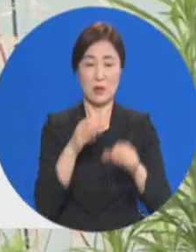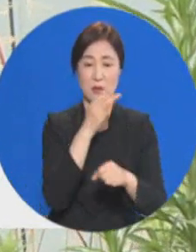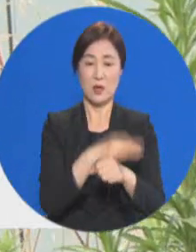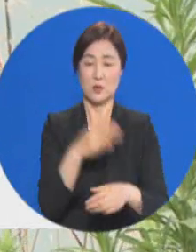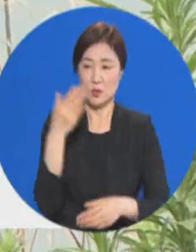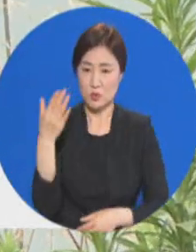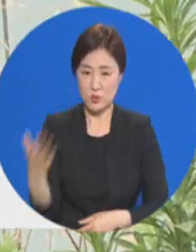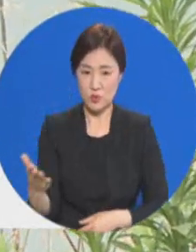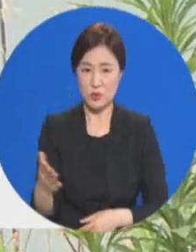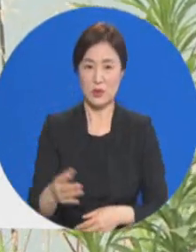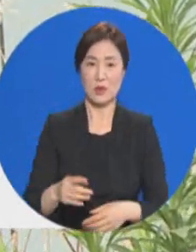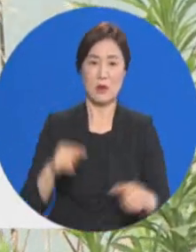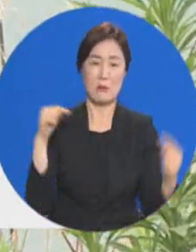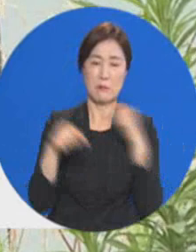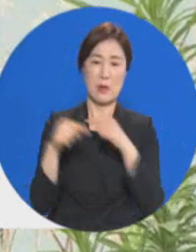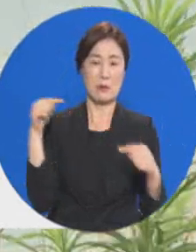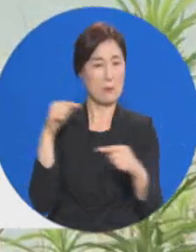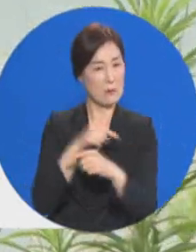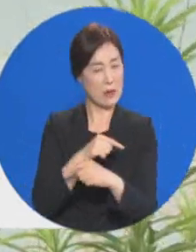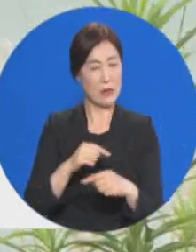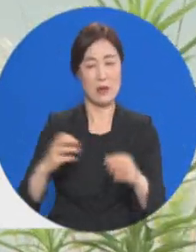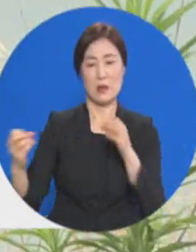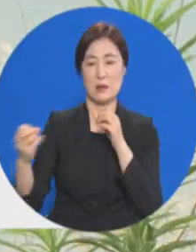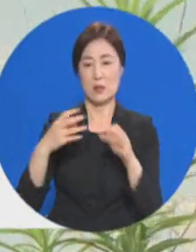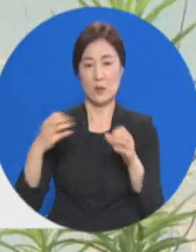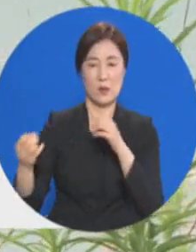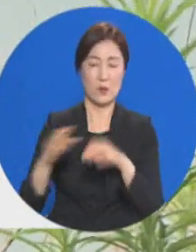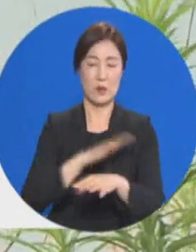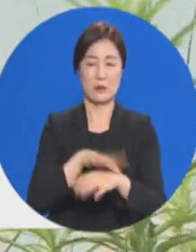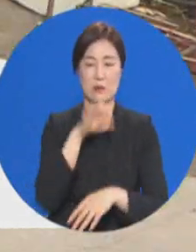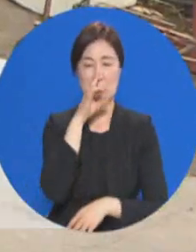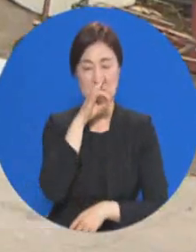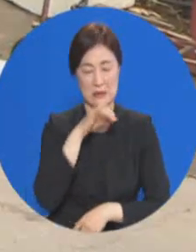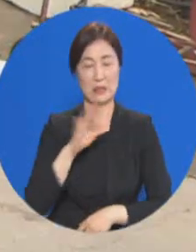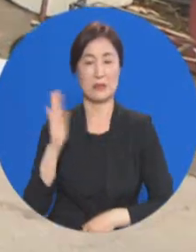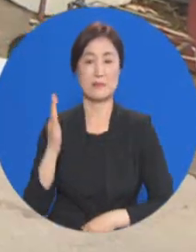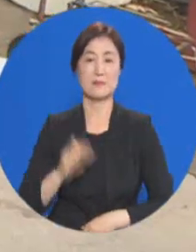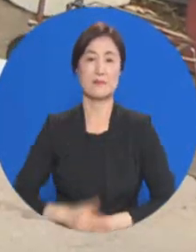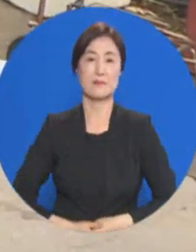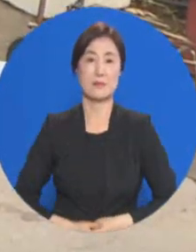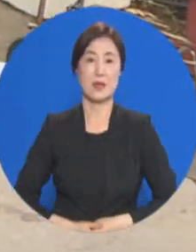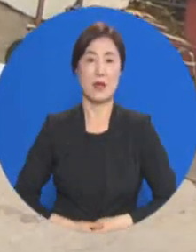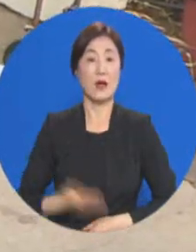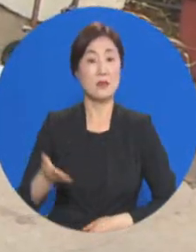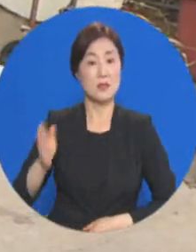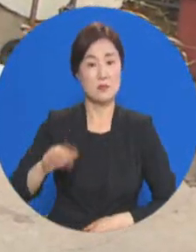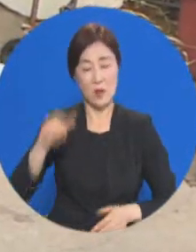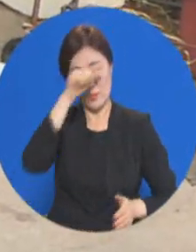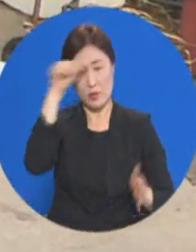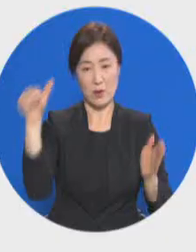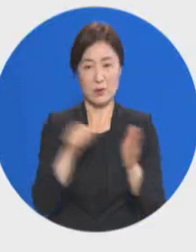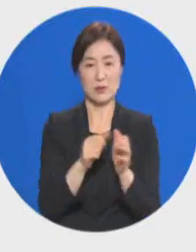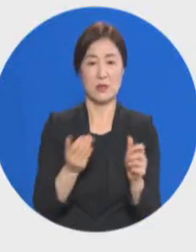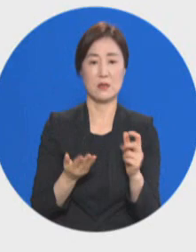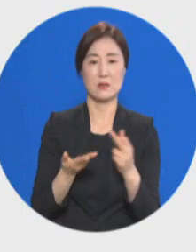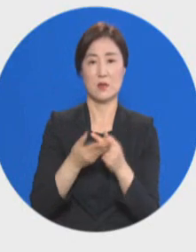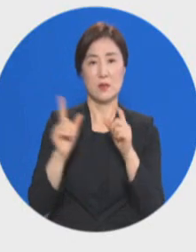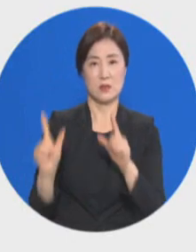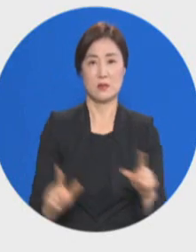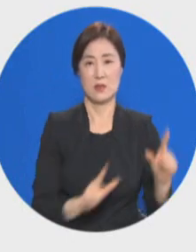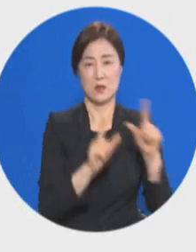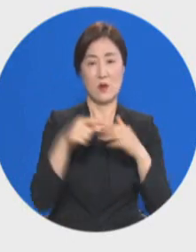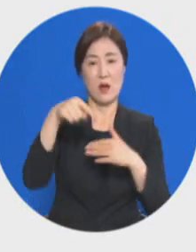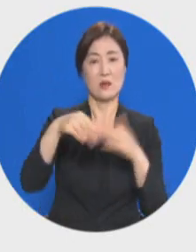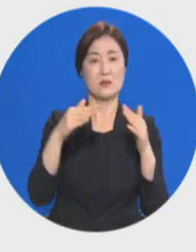사서 주냐는 둥뭐 이렇고 뭐 이건 도저히 대화로 해결 안 되겠다. 하지만 평생을 섬에서 살아온 앞집 주인은